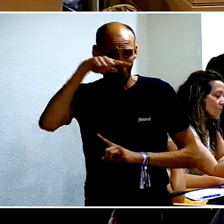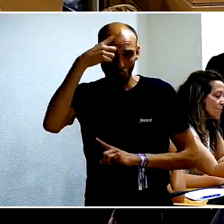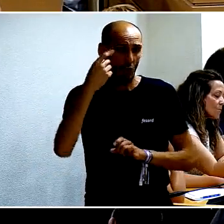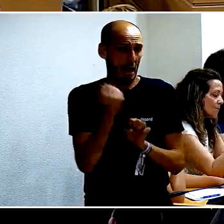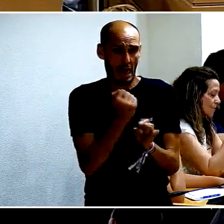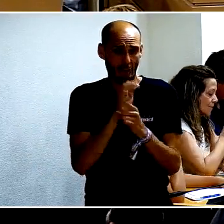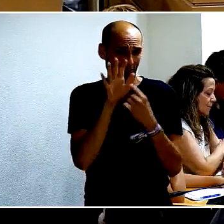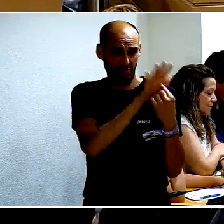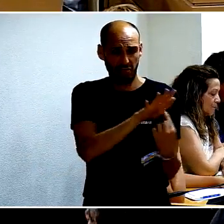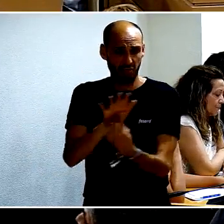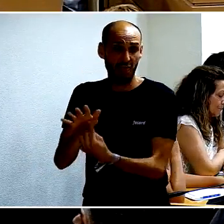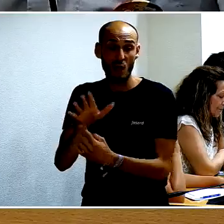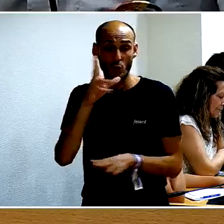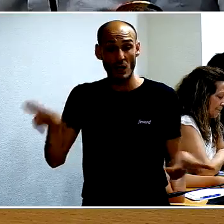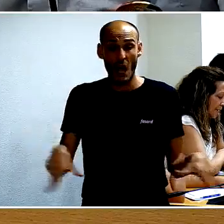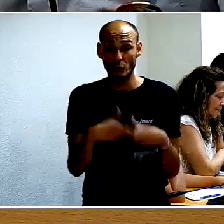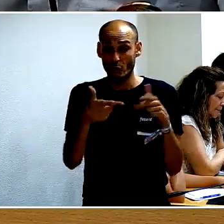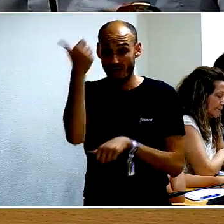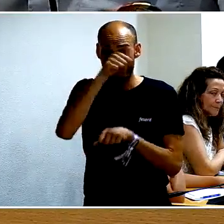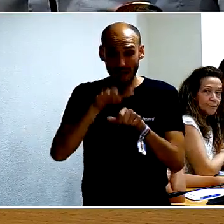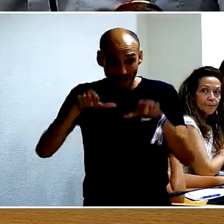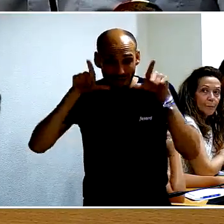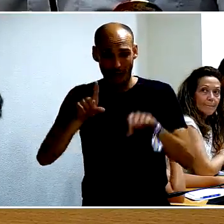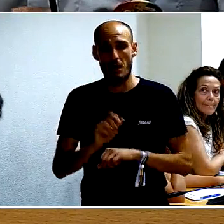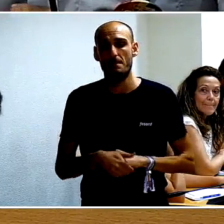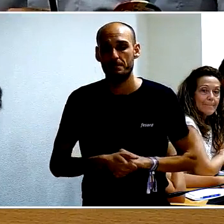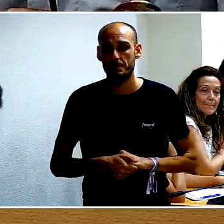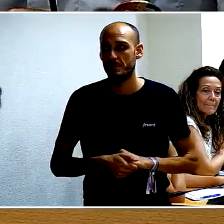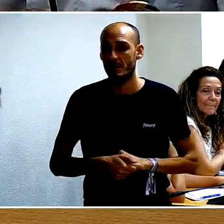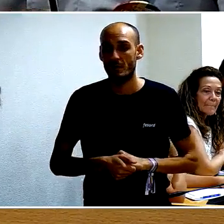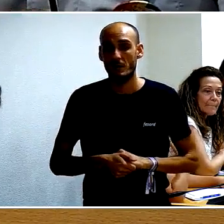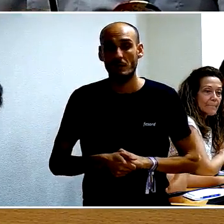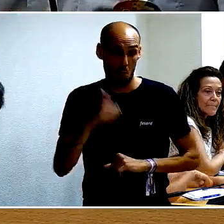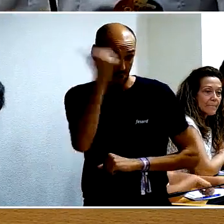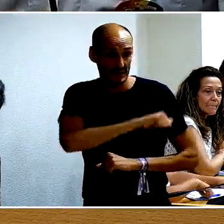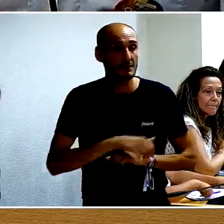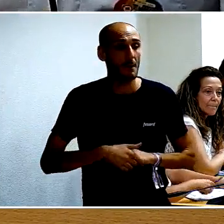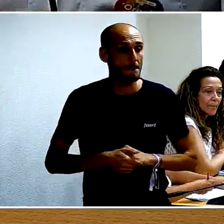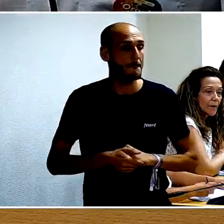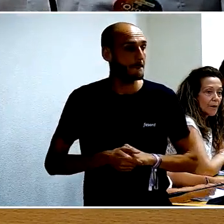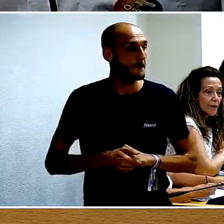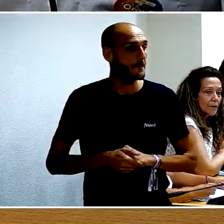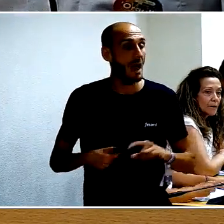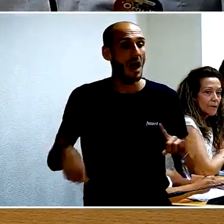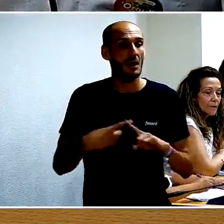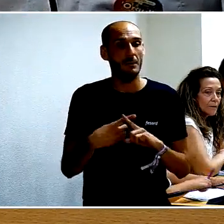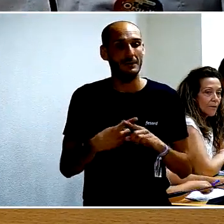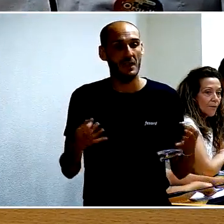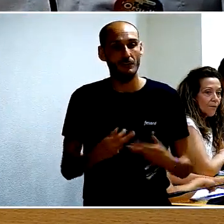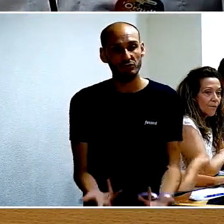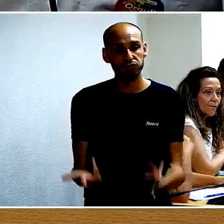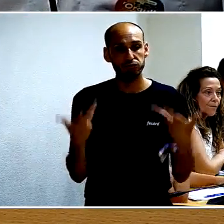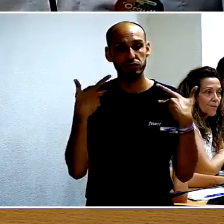societat patriarcal i masclista. A més, tenim el deure de previndre per